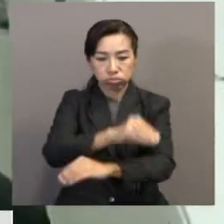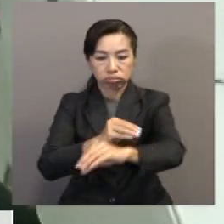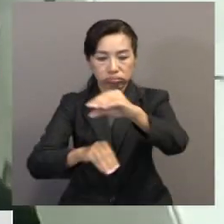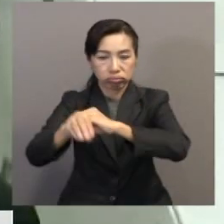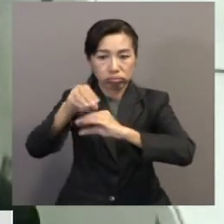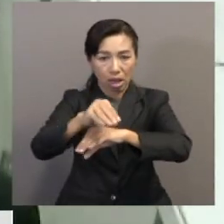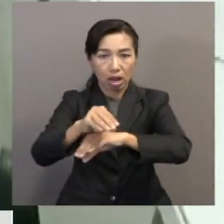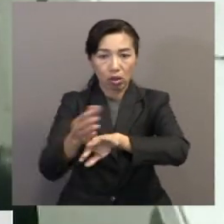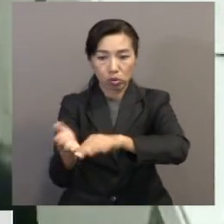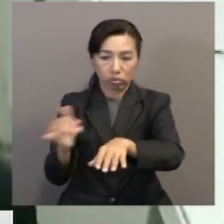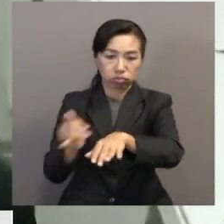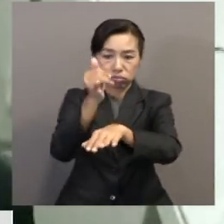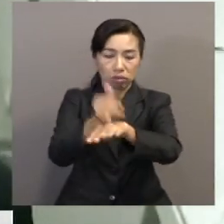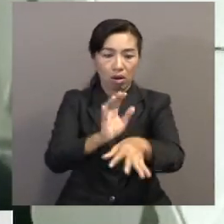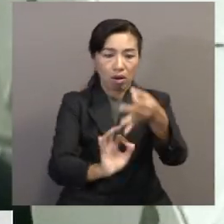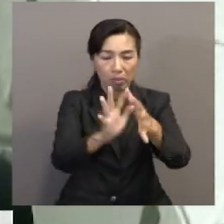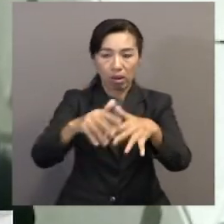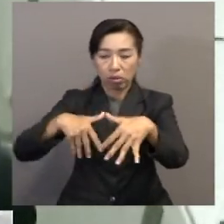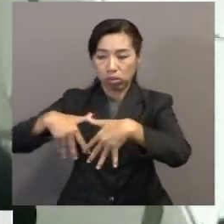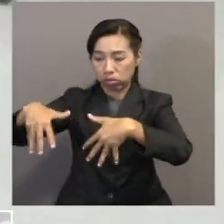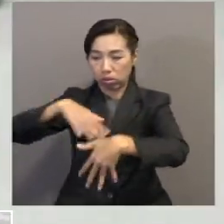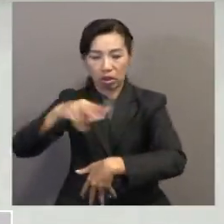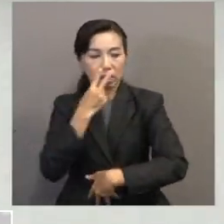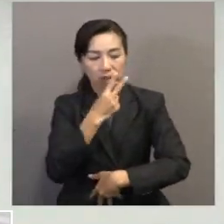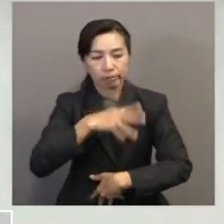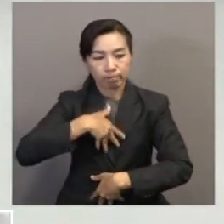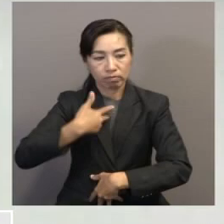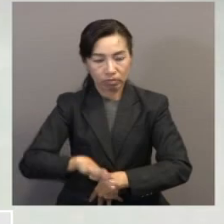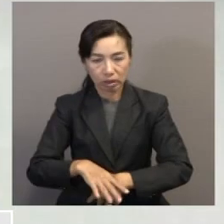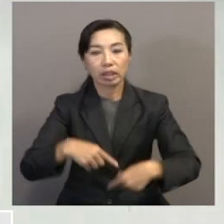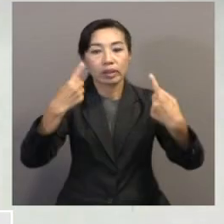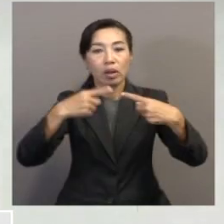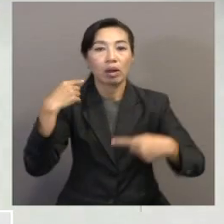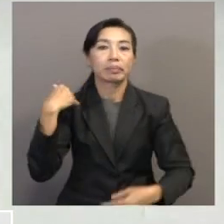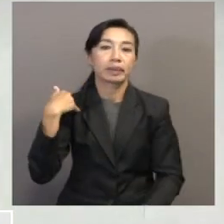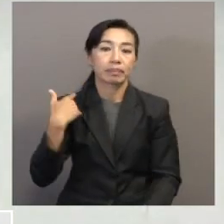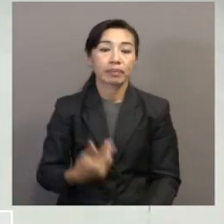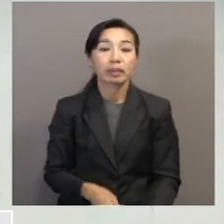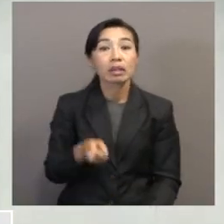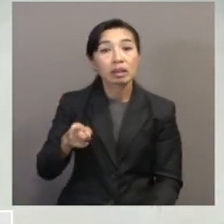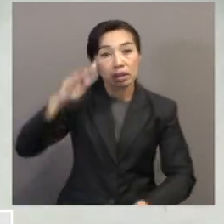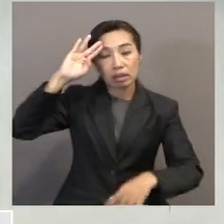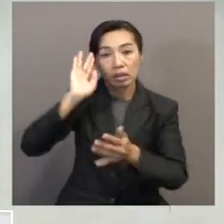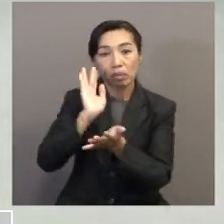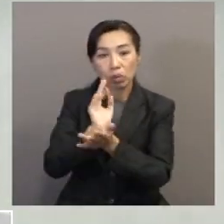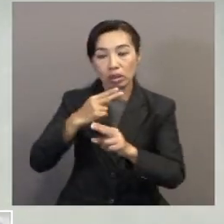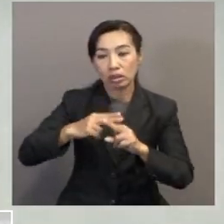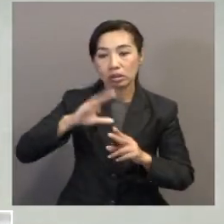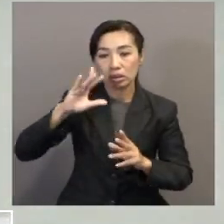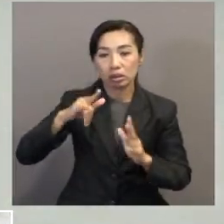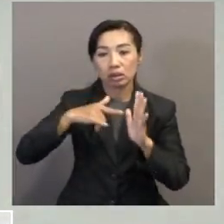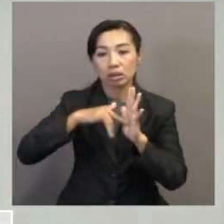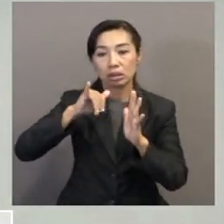ชนด้วยครับคนอยู่อาศัยกันค่อนข้างเยอะครับเหตุการณ์นี้ครับได้รับการเปิดเผยนะครับจากพันตำรวจตีชัยโยชัยช่อฟ้